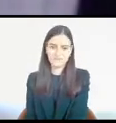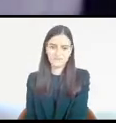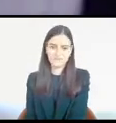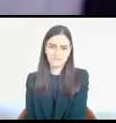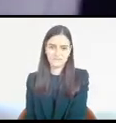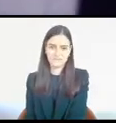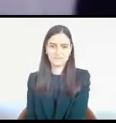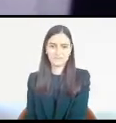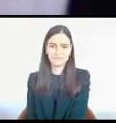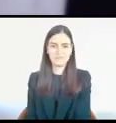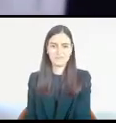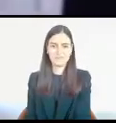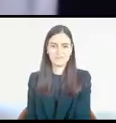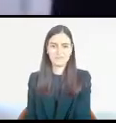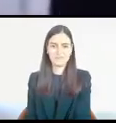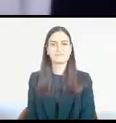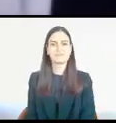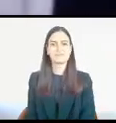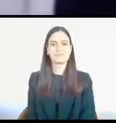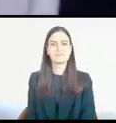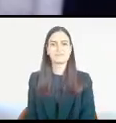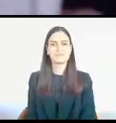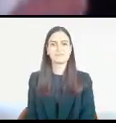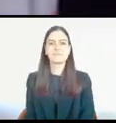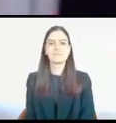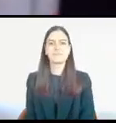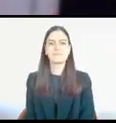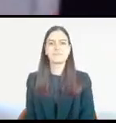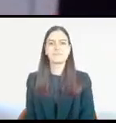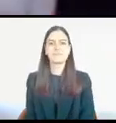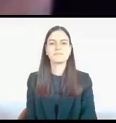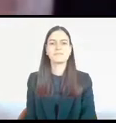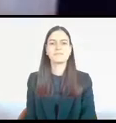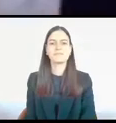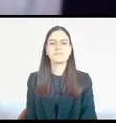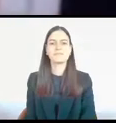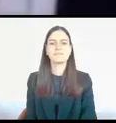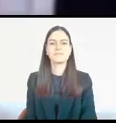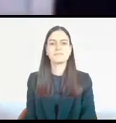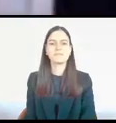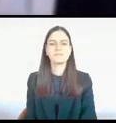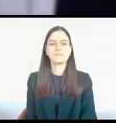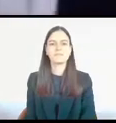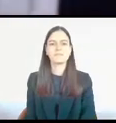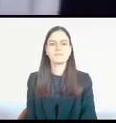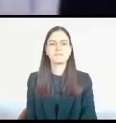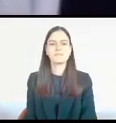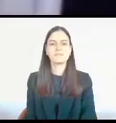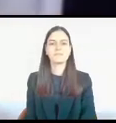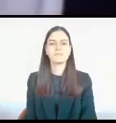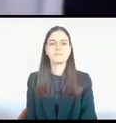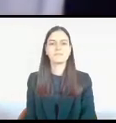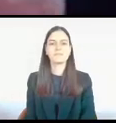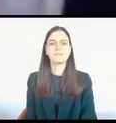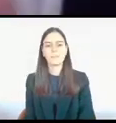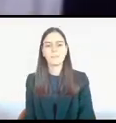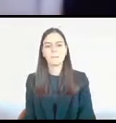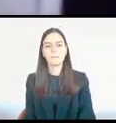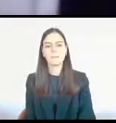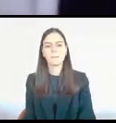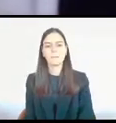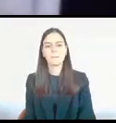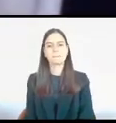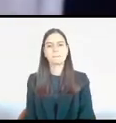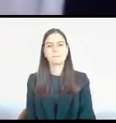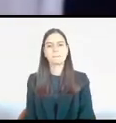toujours pour configurer votre écran, si vous voulez agrandir la partie vidéo, mieux nous voir, donc vous pouvez cliquer sur la petite